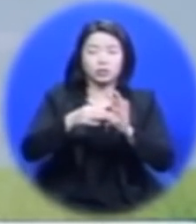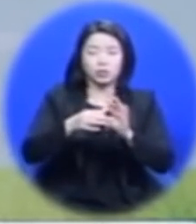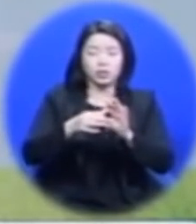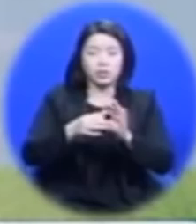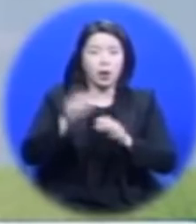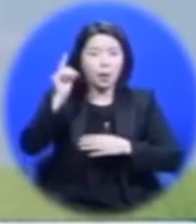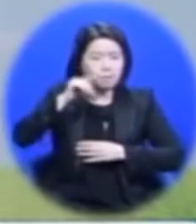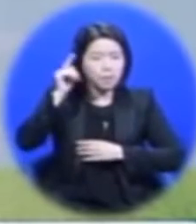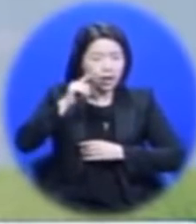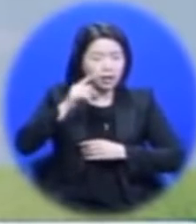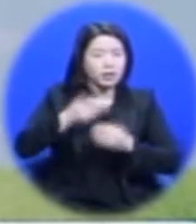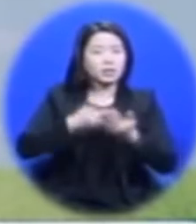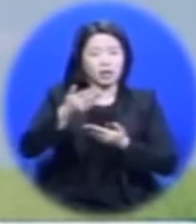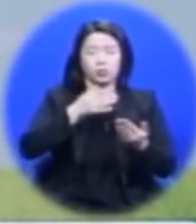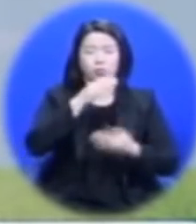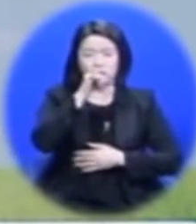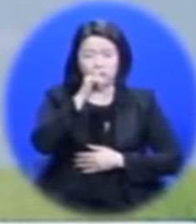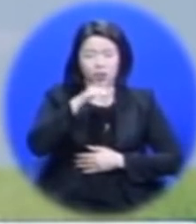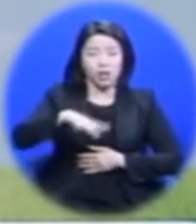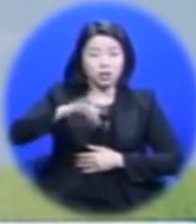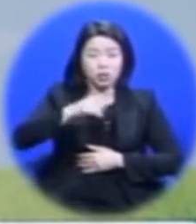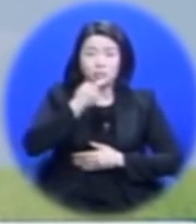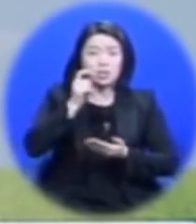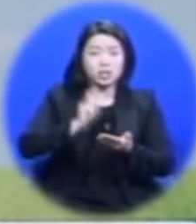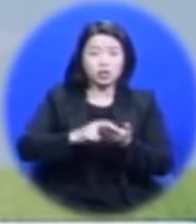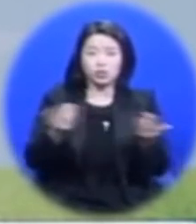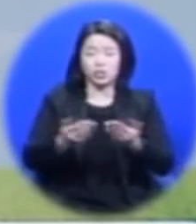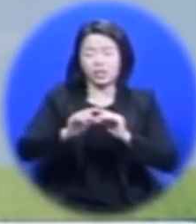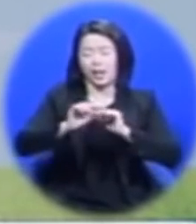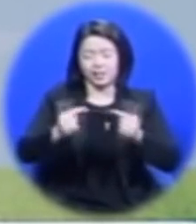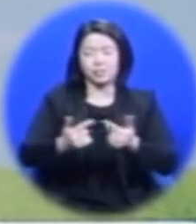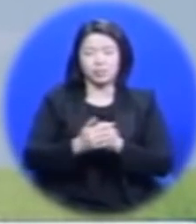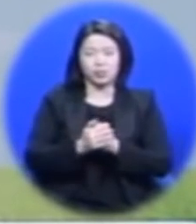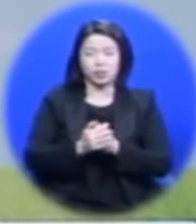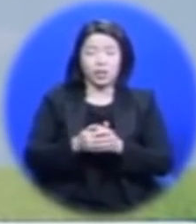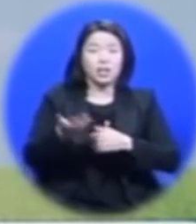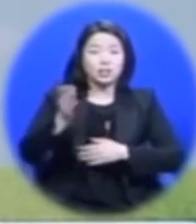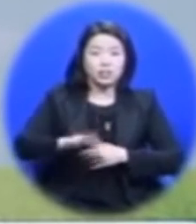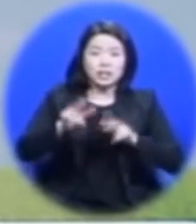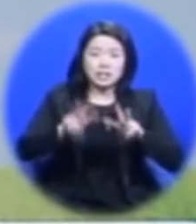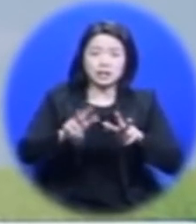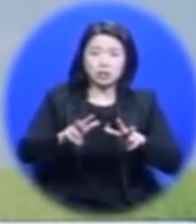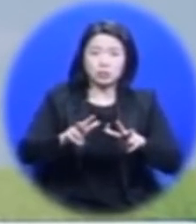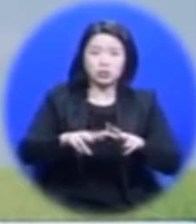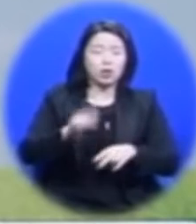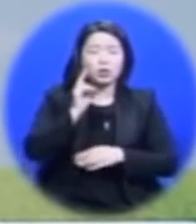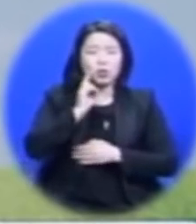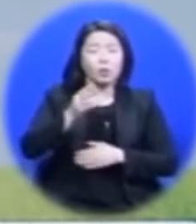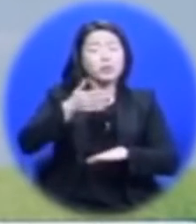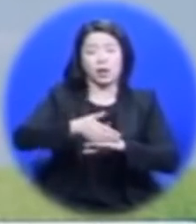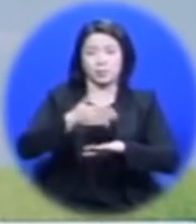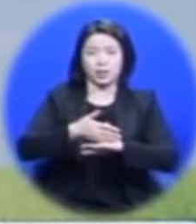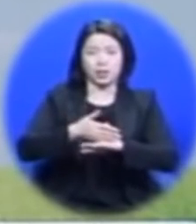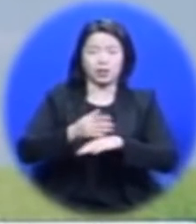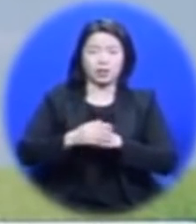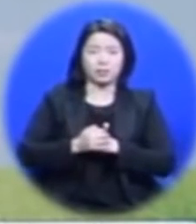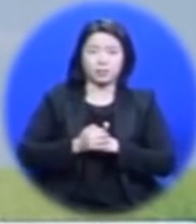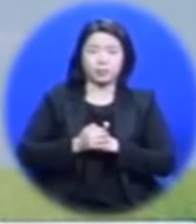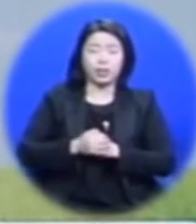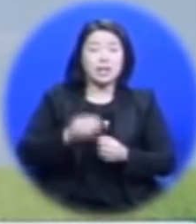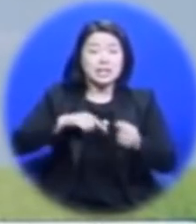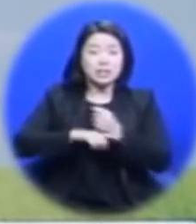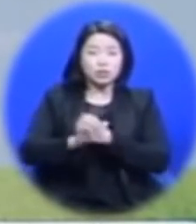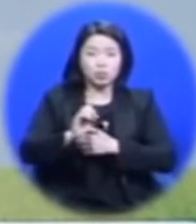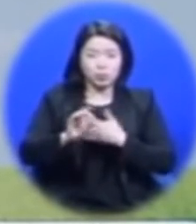삽니다. 처음에는 쉬운 일이 아니었어요. 그런데 지금은 참 너무너무 감사해요.